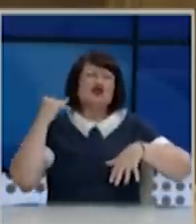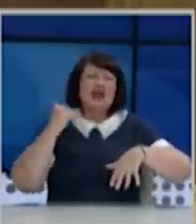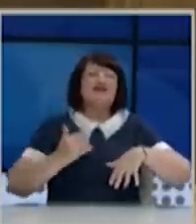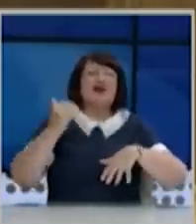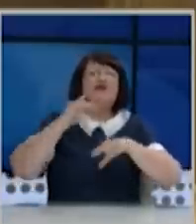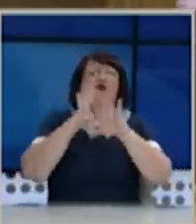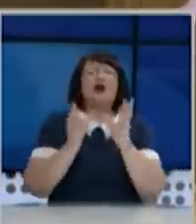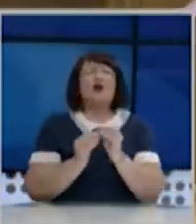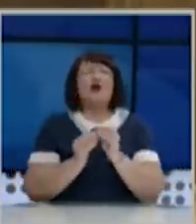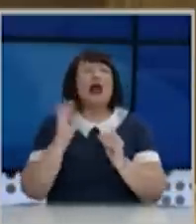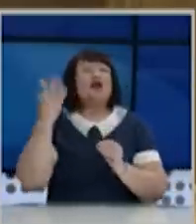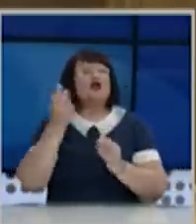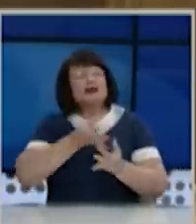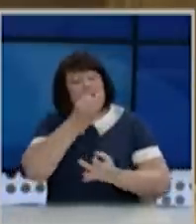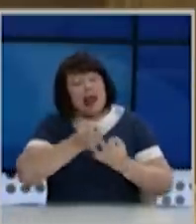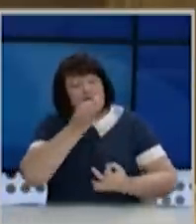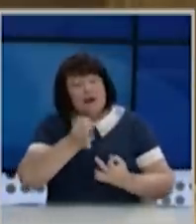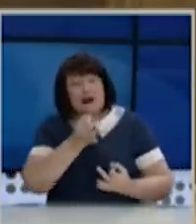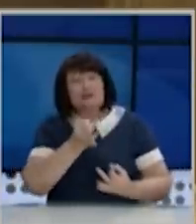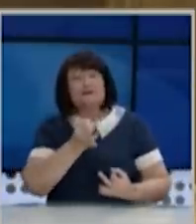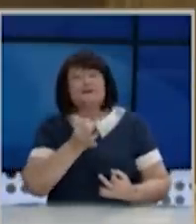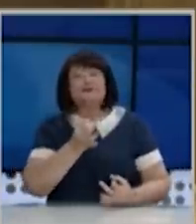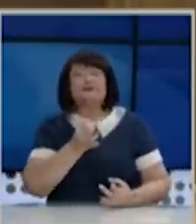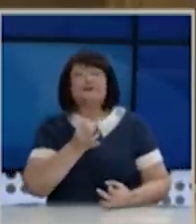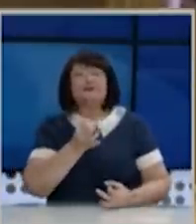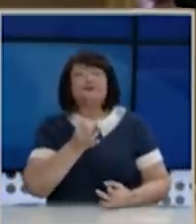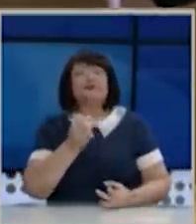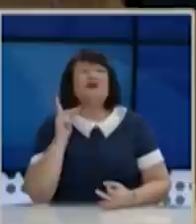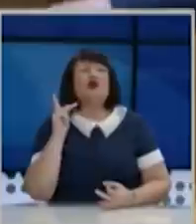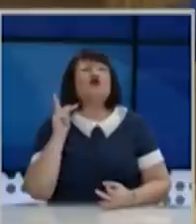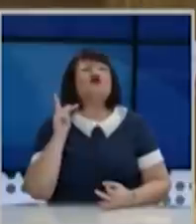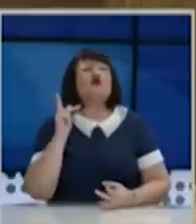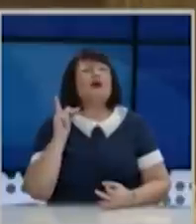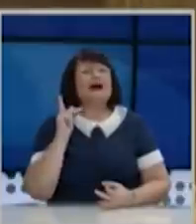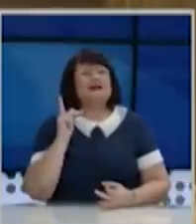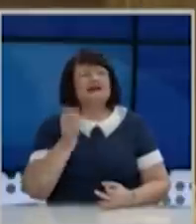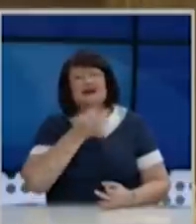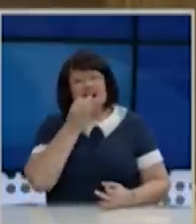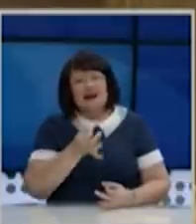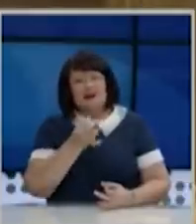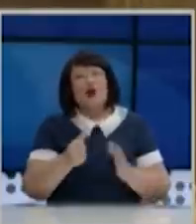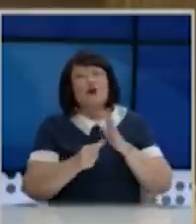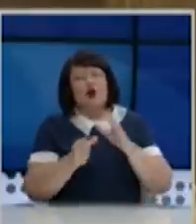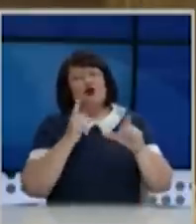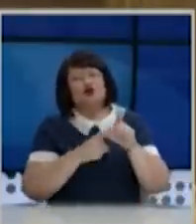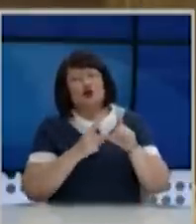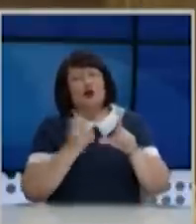τότε, πάλι από τα πρακτικά της Βουλής, ο Μίτσος Κουτσούμπας, ο γραμματέας του κομματός μας και πρόεδρος της κοινοβουλευτικής ομάδας,